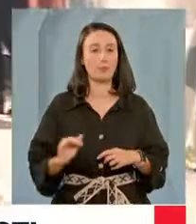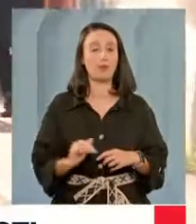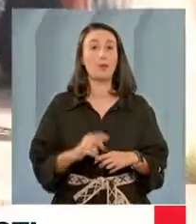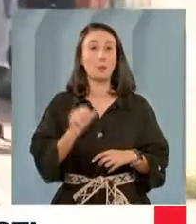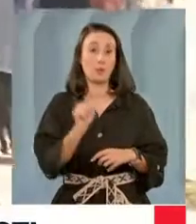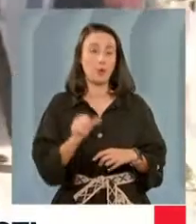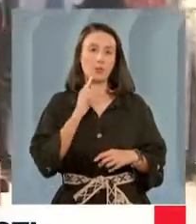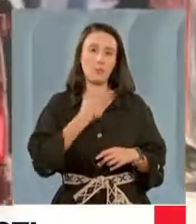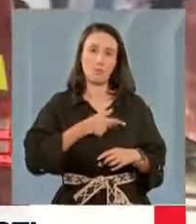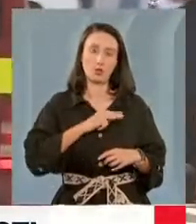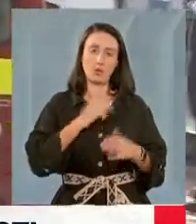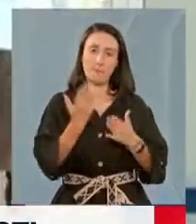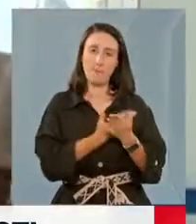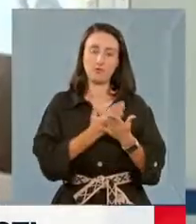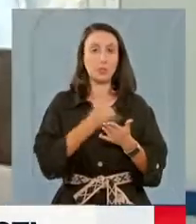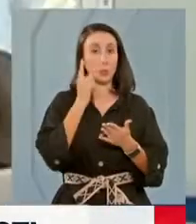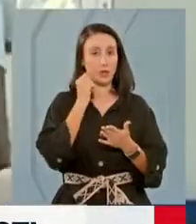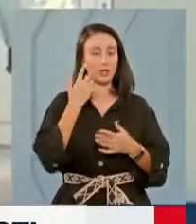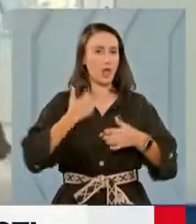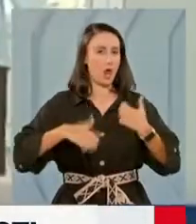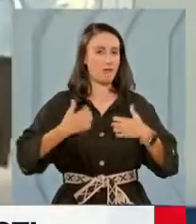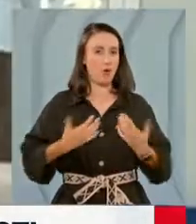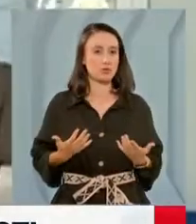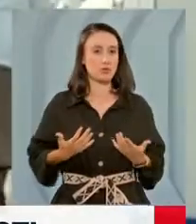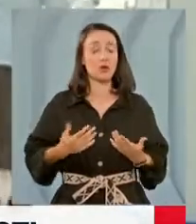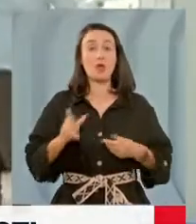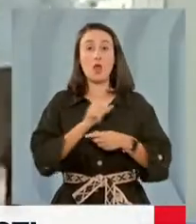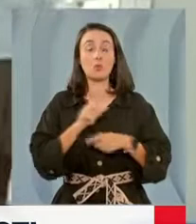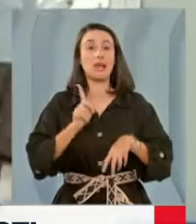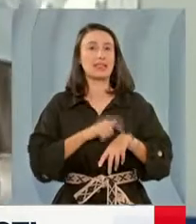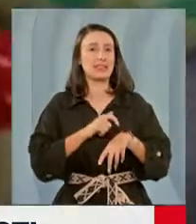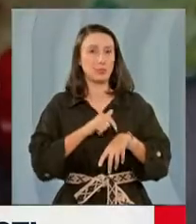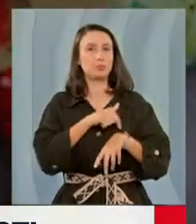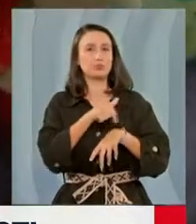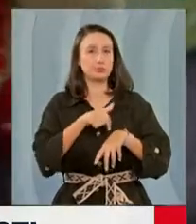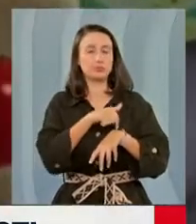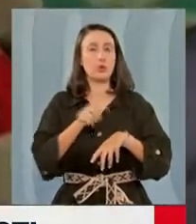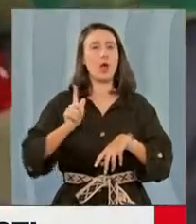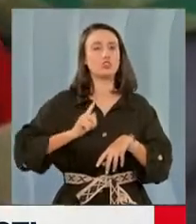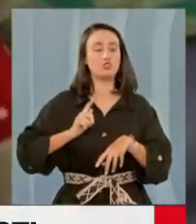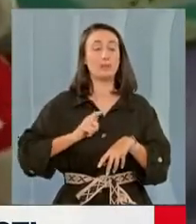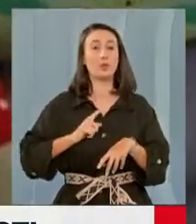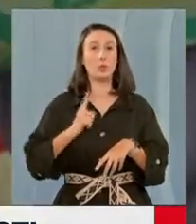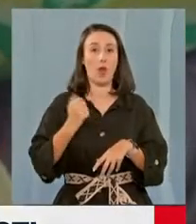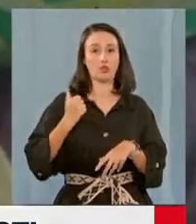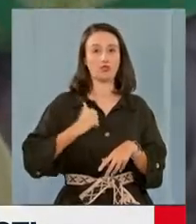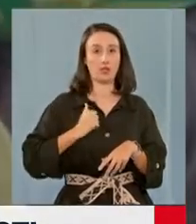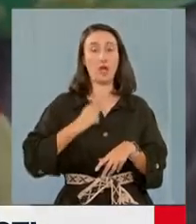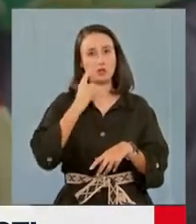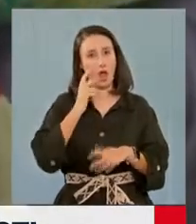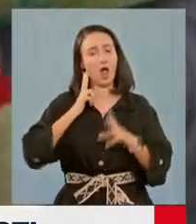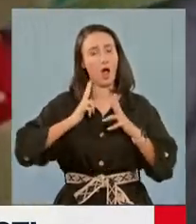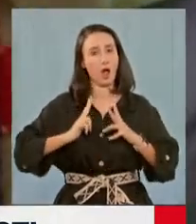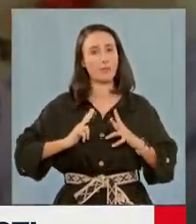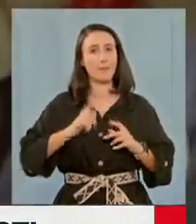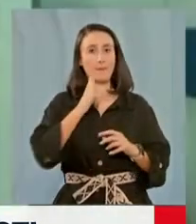Ploiești. Marturii spun că tatăl unui copil a devenit extrem de recalcitrant din cauza timpului prea lung de așteptare. Unul dintre agenții de pază a încercat să-l calmeze